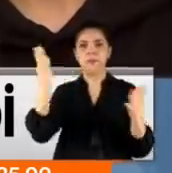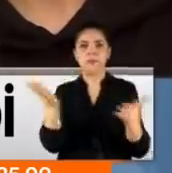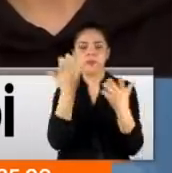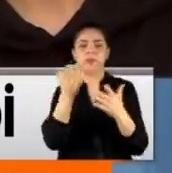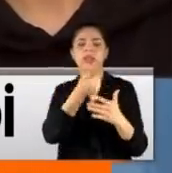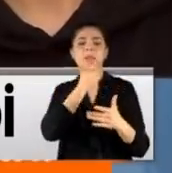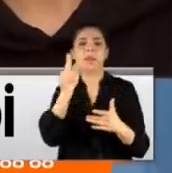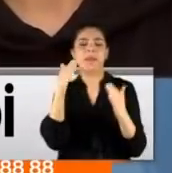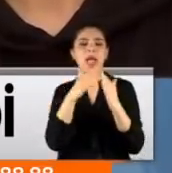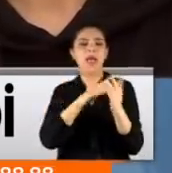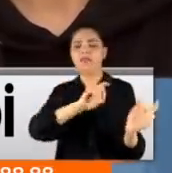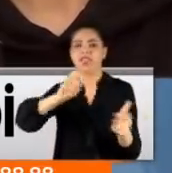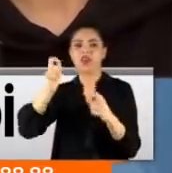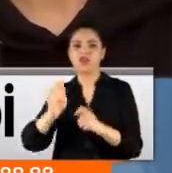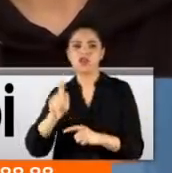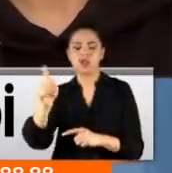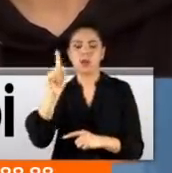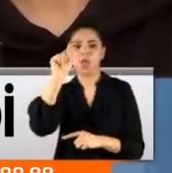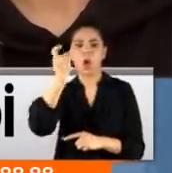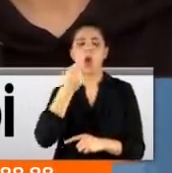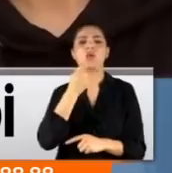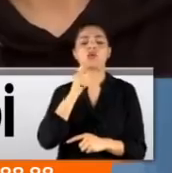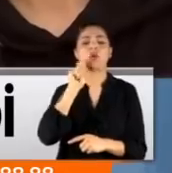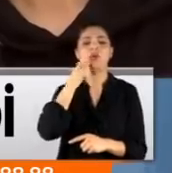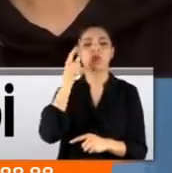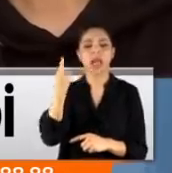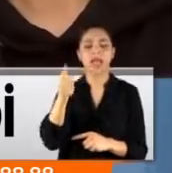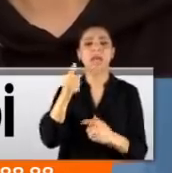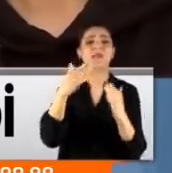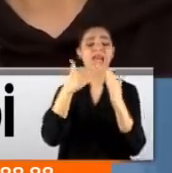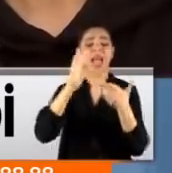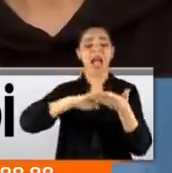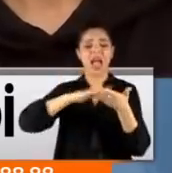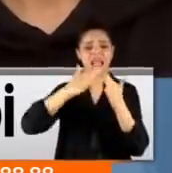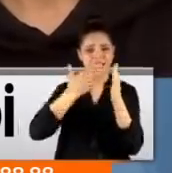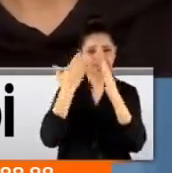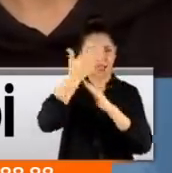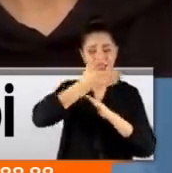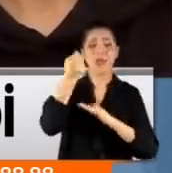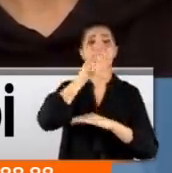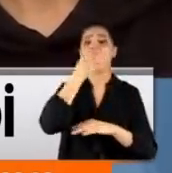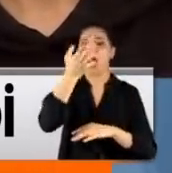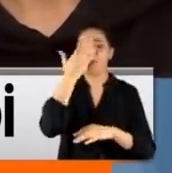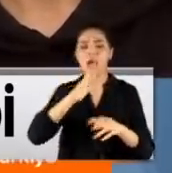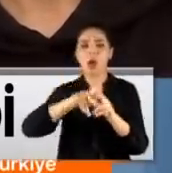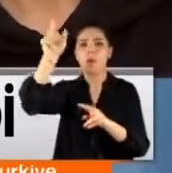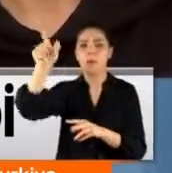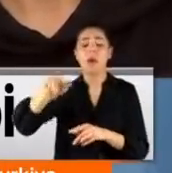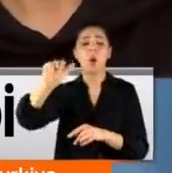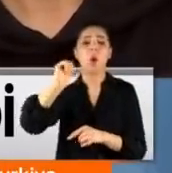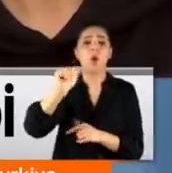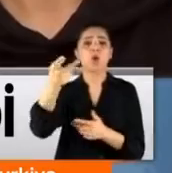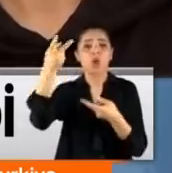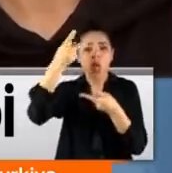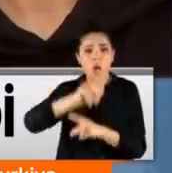Cüneyt'in babasının evine taşıdım. 19 Ekim'de arkadaşının evine giden ve bir daha da haber alınamayan Merve Nur Polat'ın aslında o gün